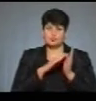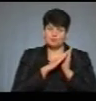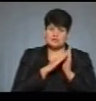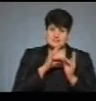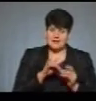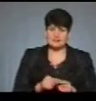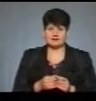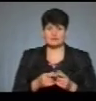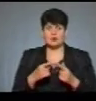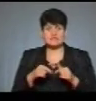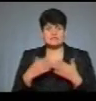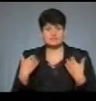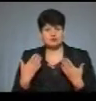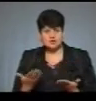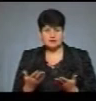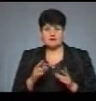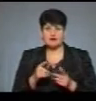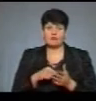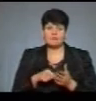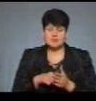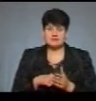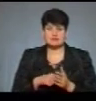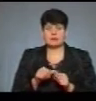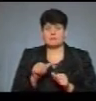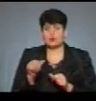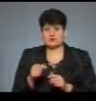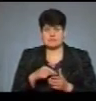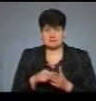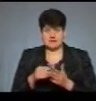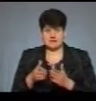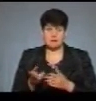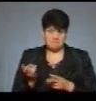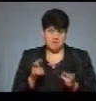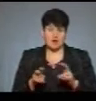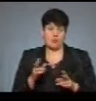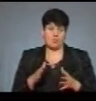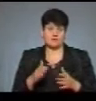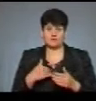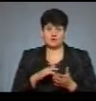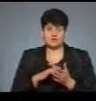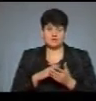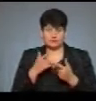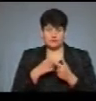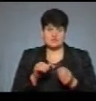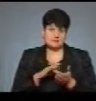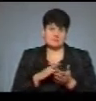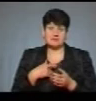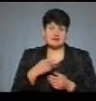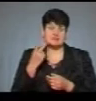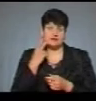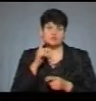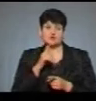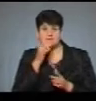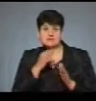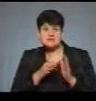організації відпочинку, як у місті, так і за містом. Приходьте, ми в туристичному фільм-центрі завжди щось